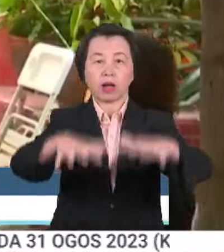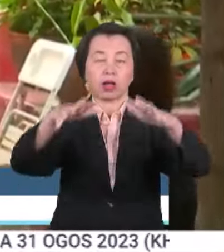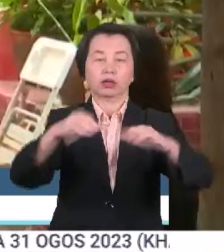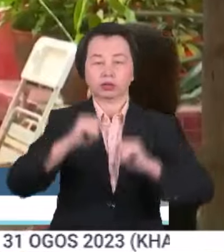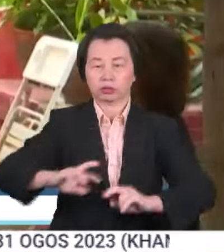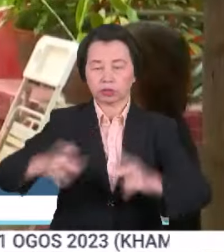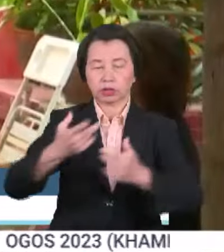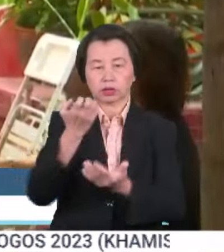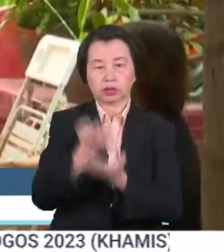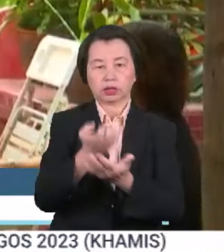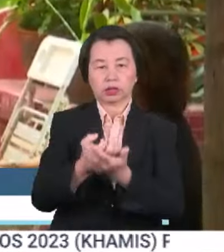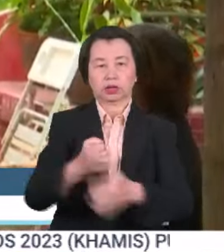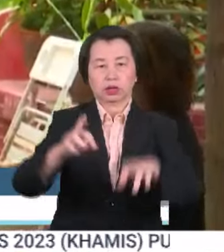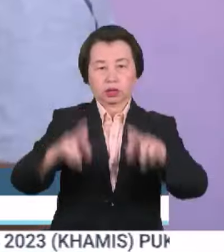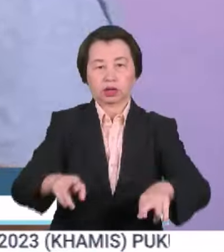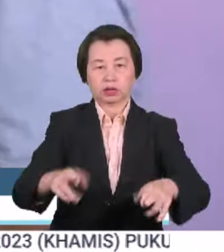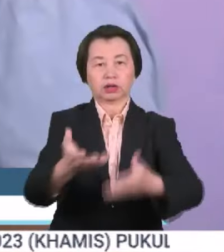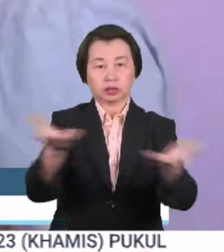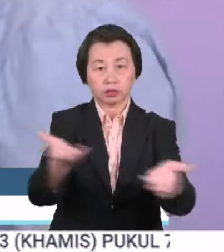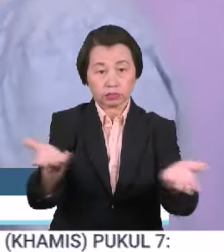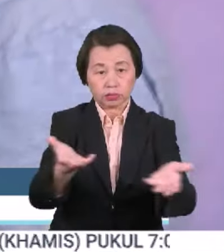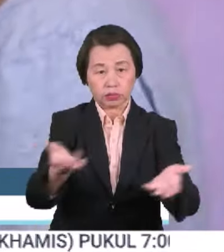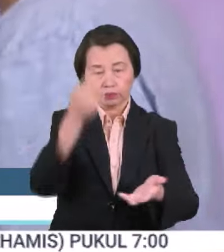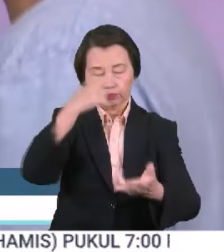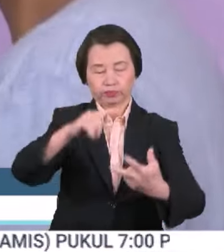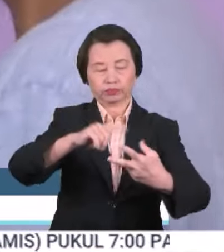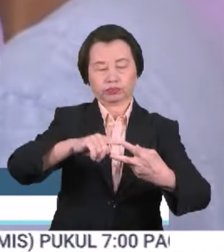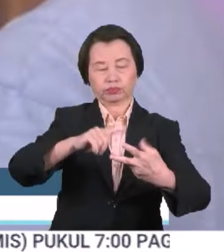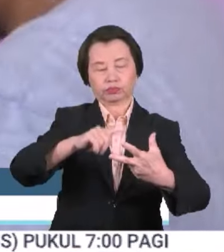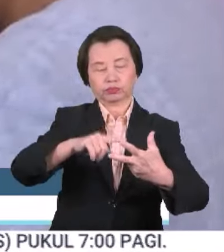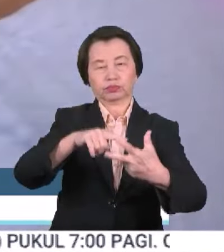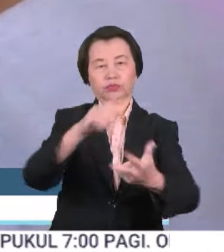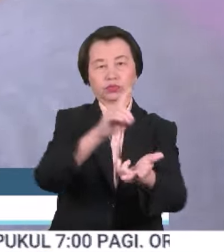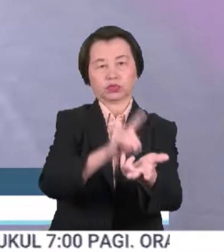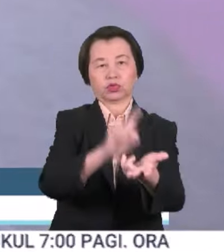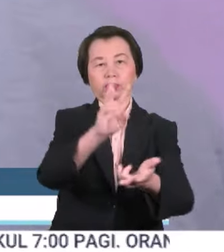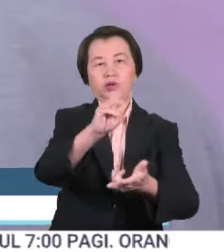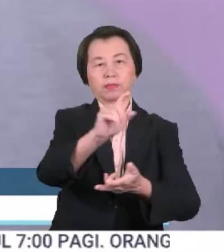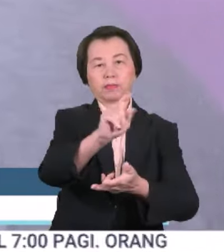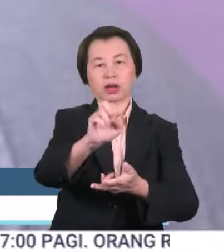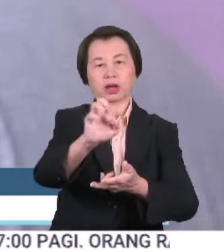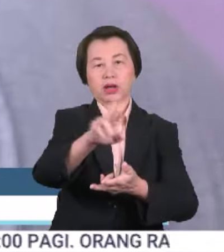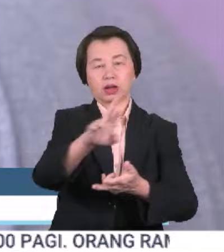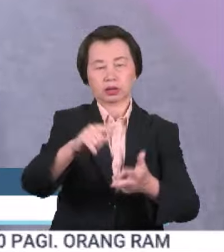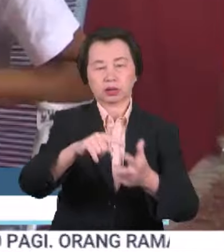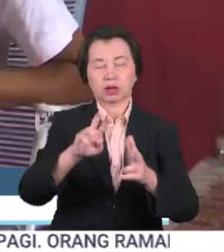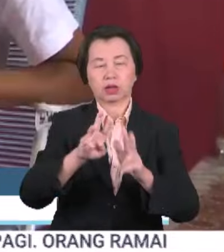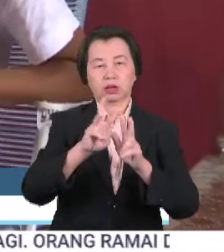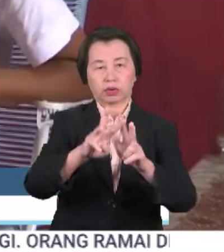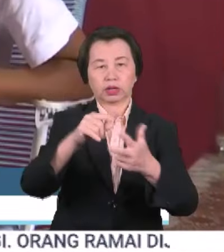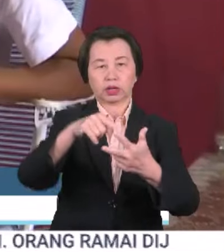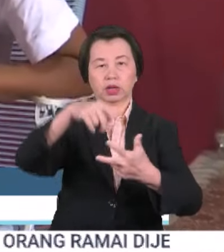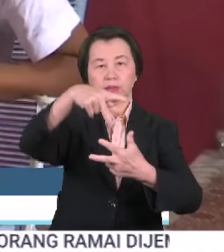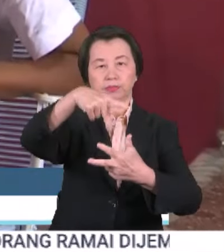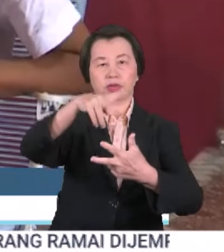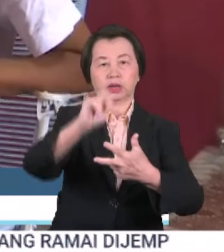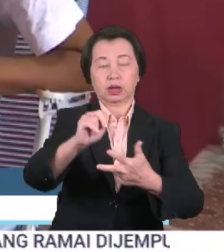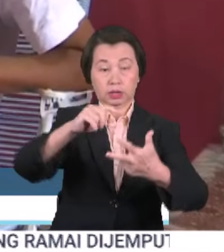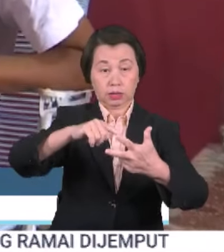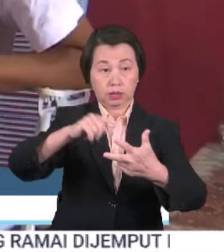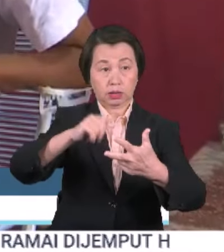meningkatkan ekonomi penduduk setempat. Manakala bagi calon Dr. Mazri Yahya yang mewakili Perikatan